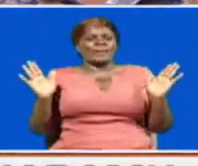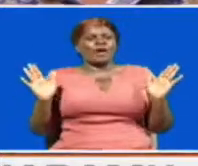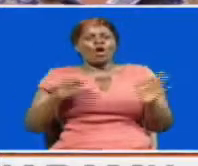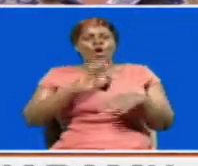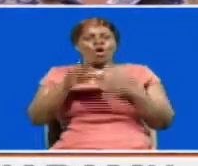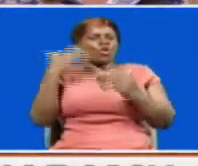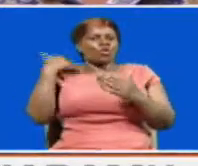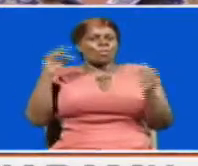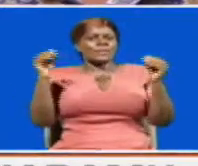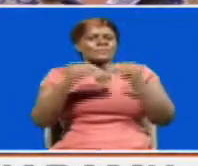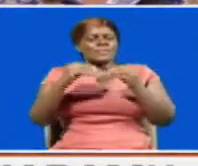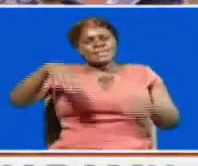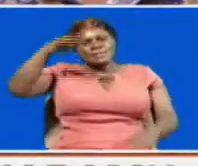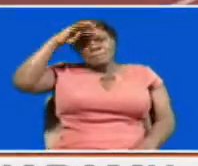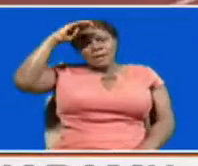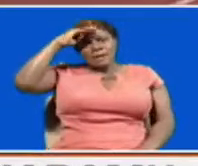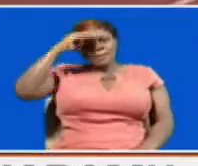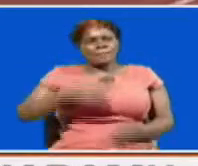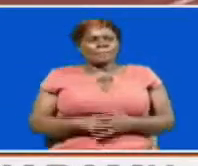kwamba